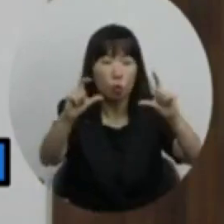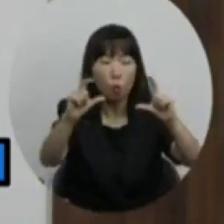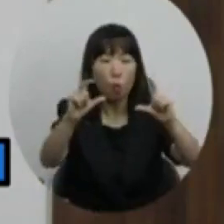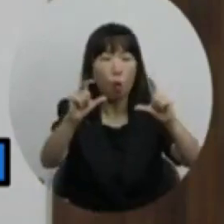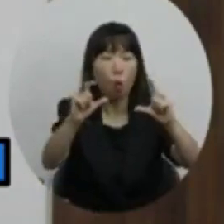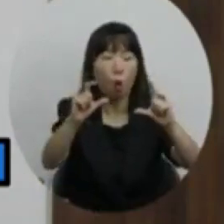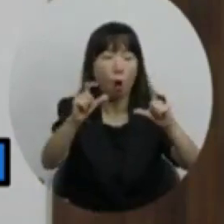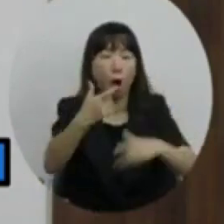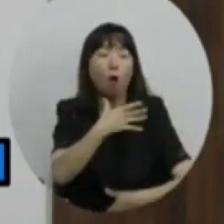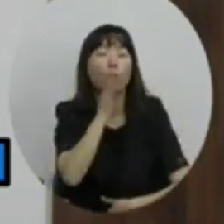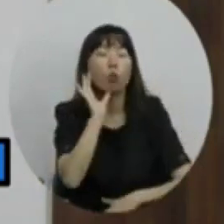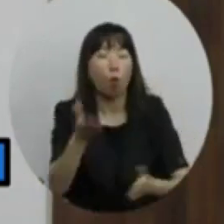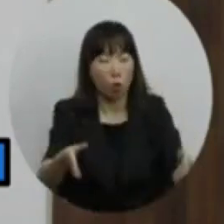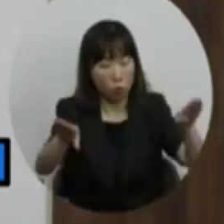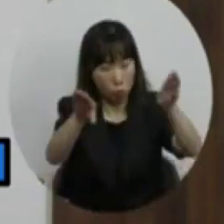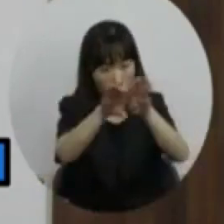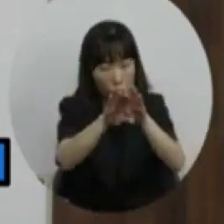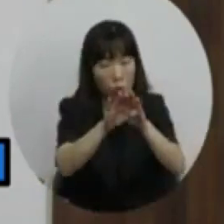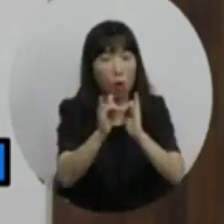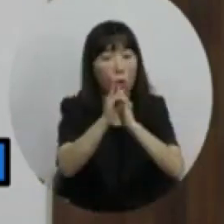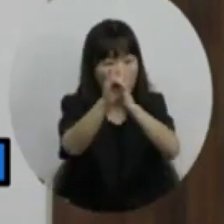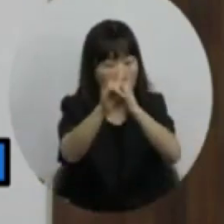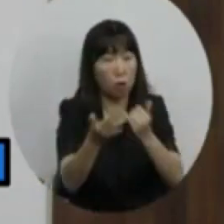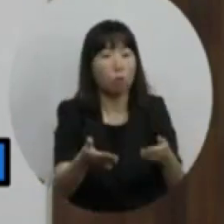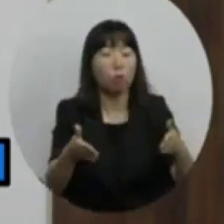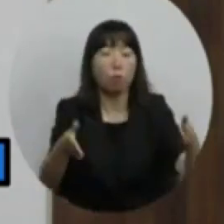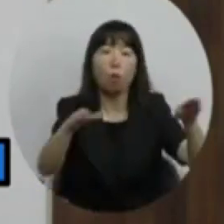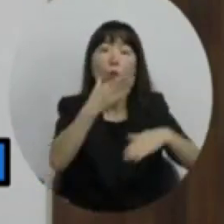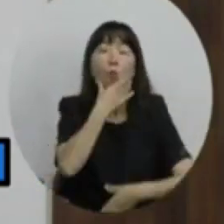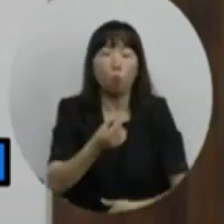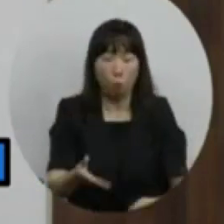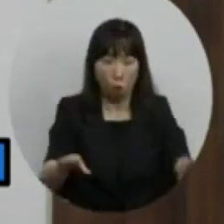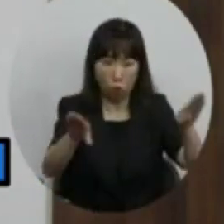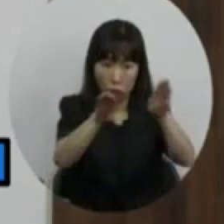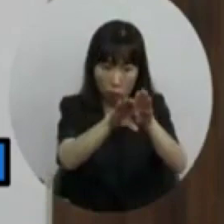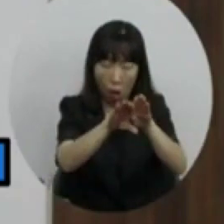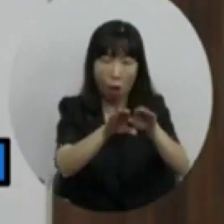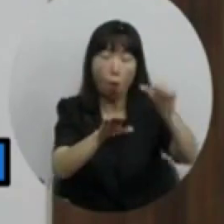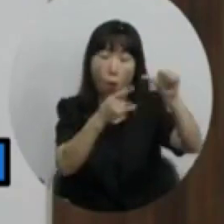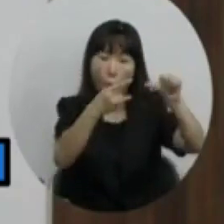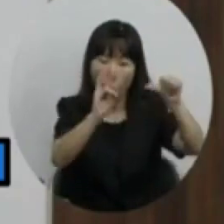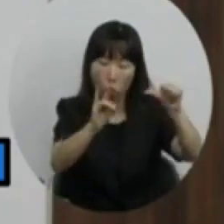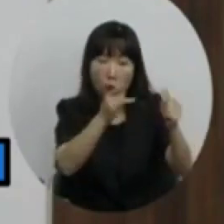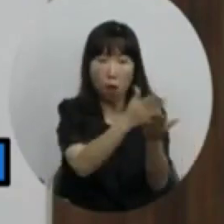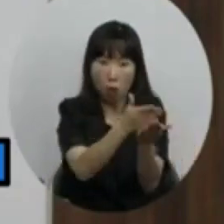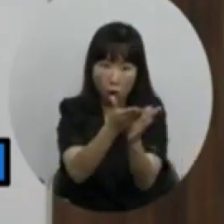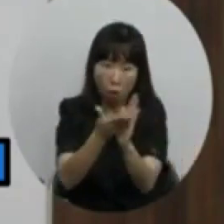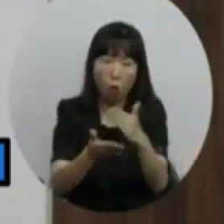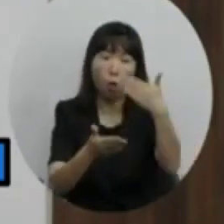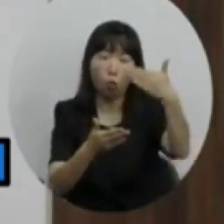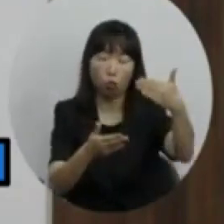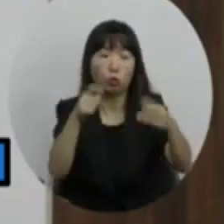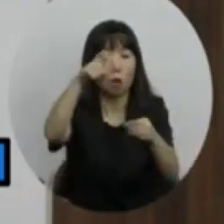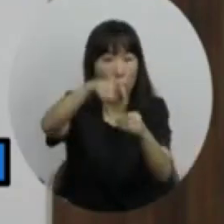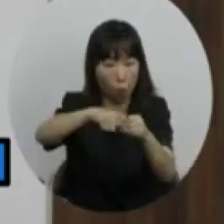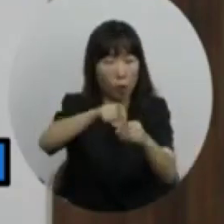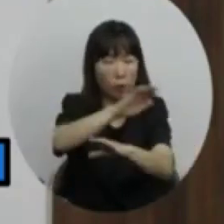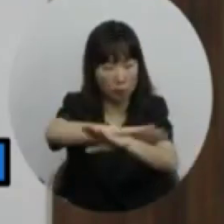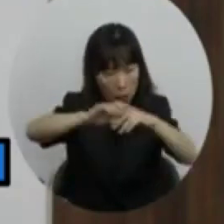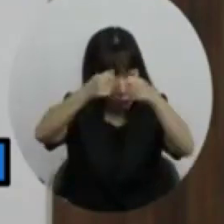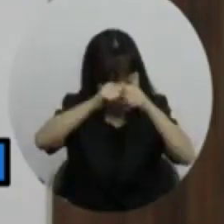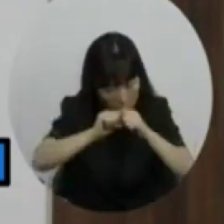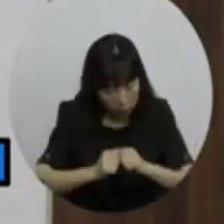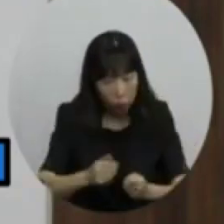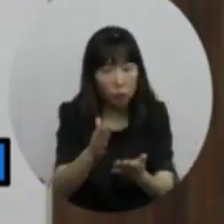경로당 지원 확대 및 노인복지관 증축 등 5대 영역, 9대 목표를 세워 77개 노인 정책을